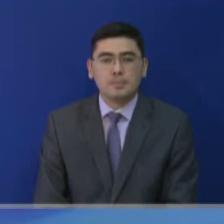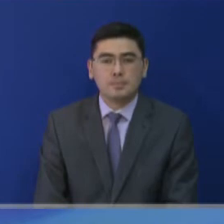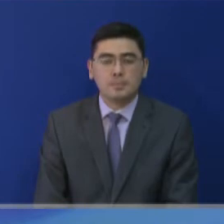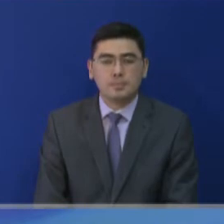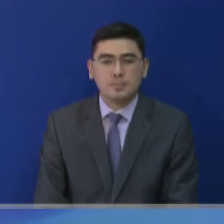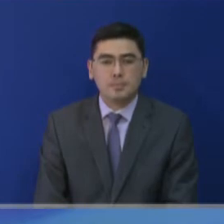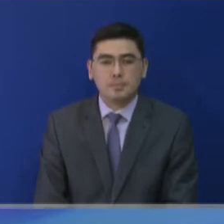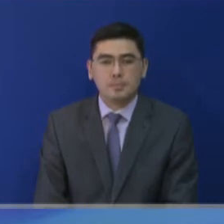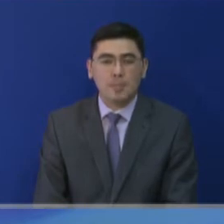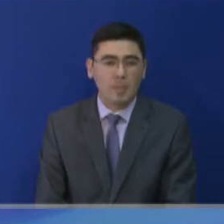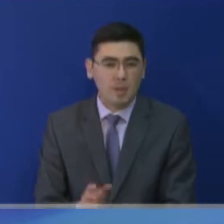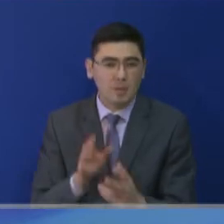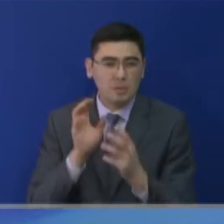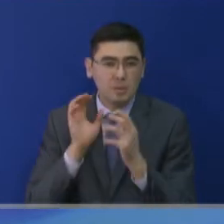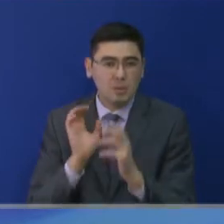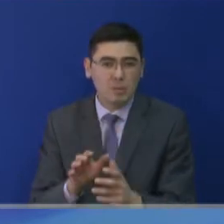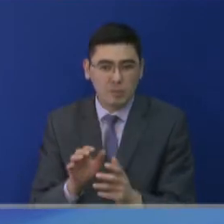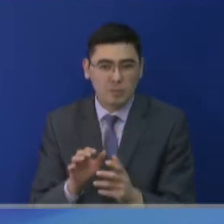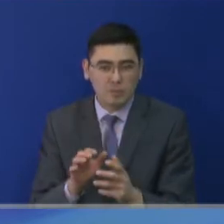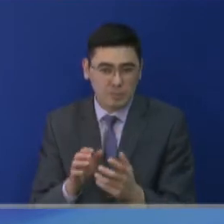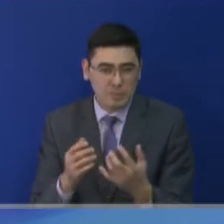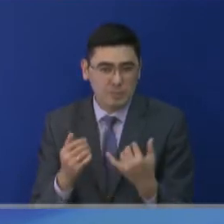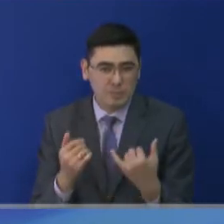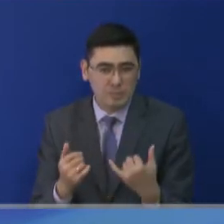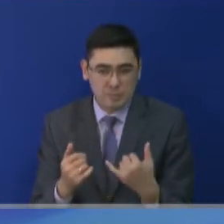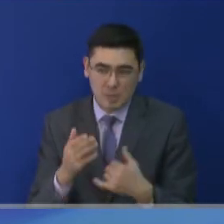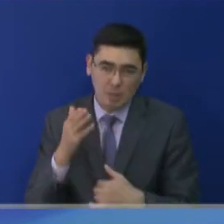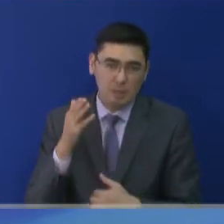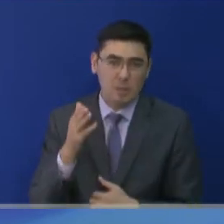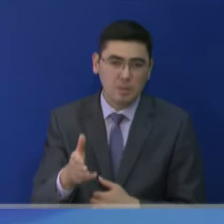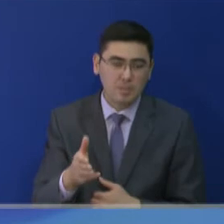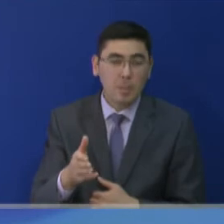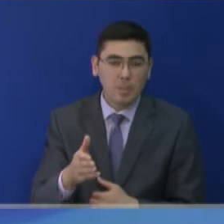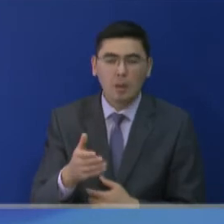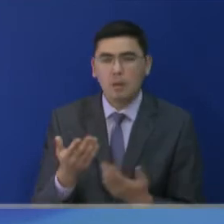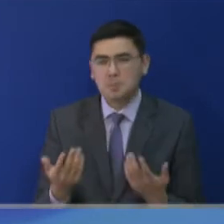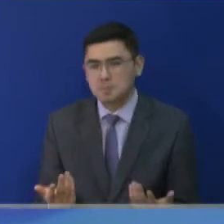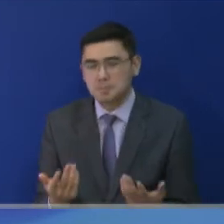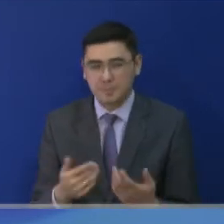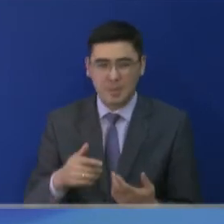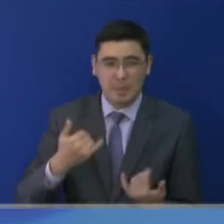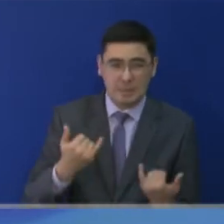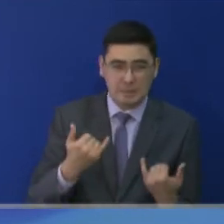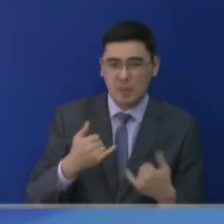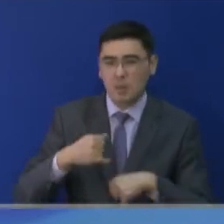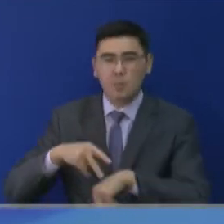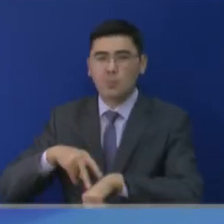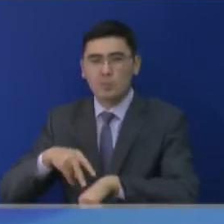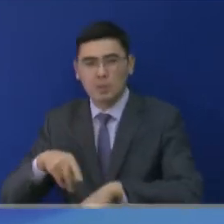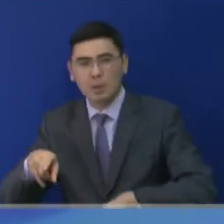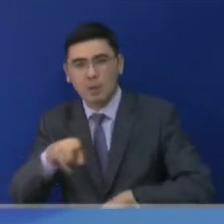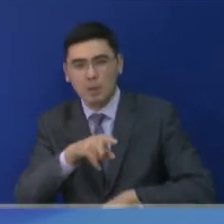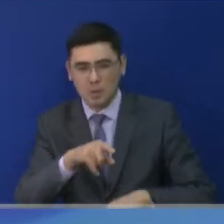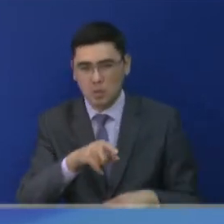Облыс аумағында автобус жедел алдын алу шарасы басталды. Тәртіп сақшылары қоғамдық көлік жүргізушілерінің жол қозғалысы ережелерін сақтауын